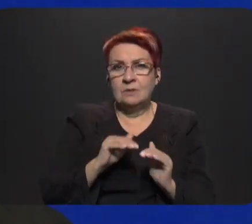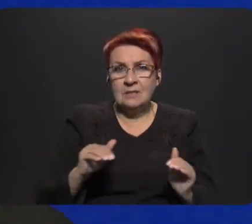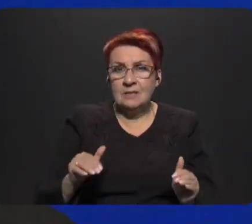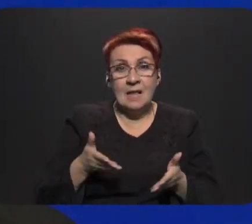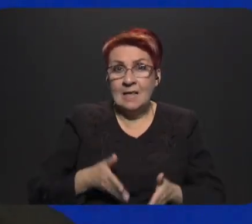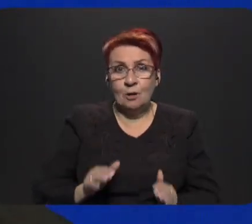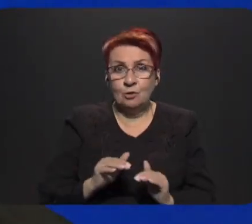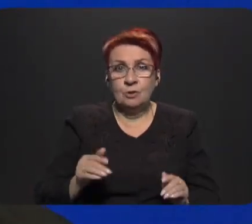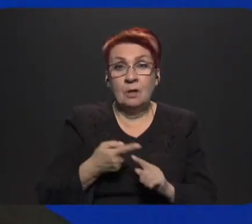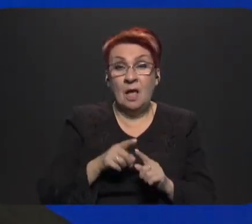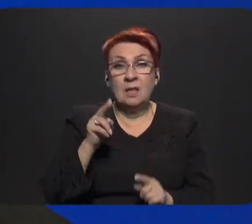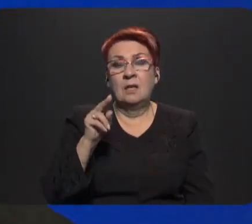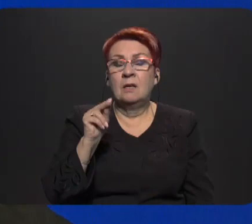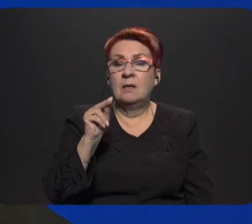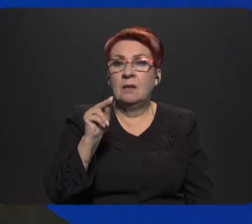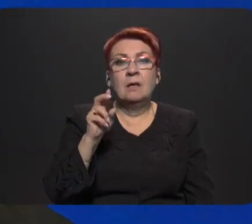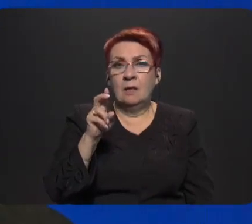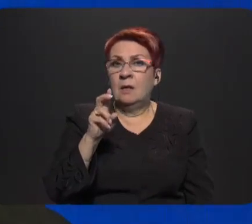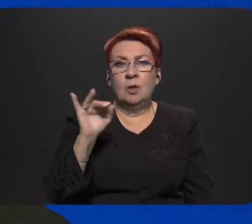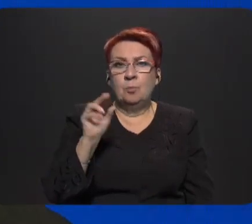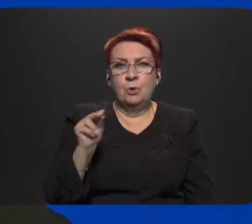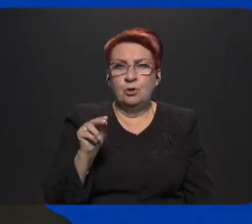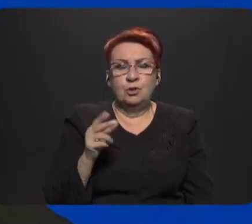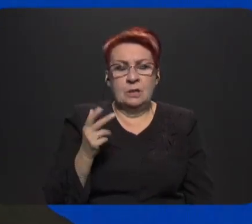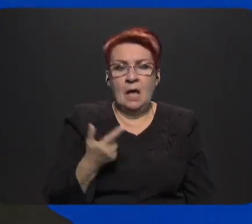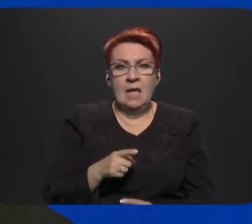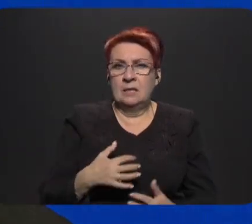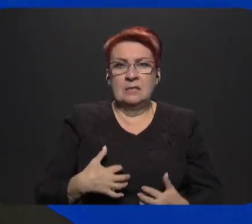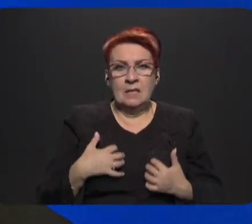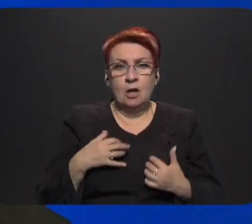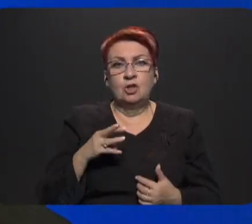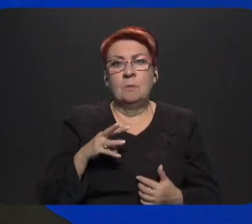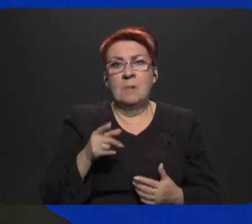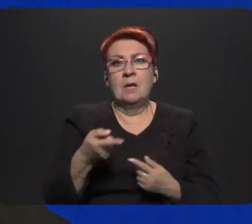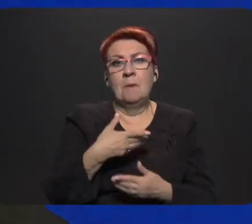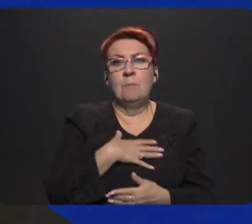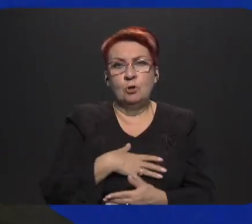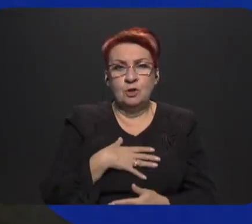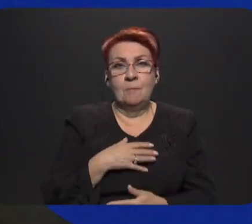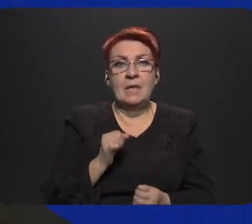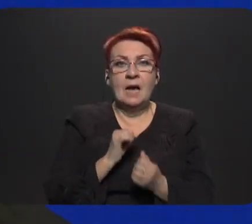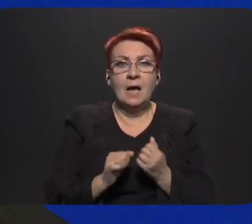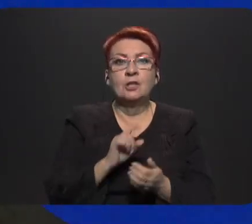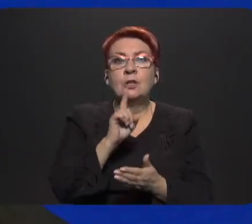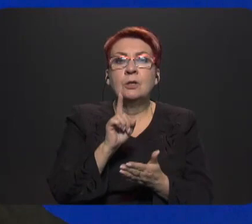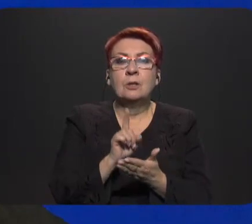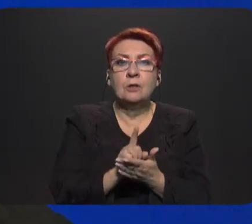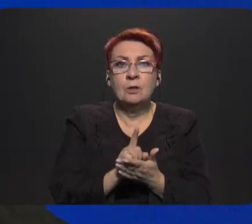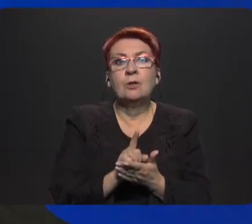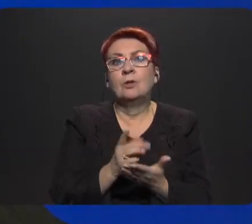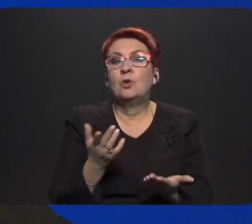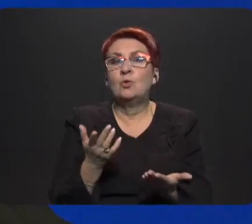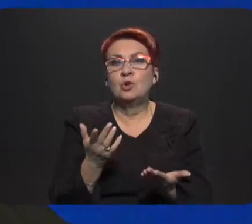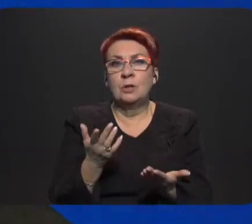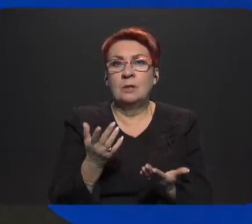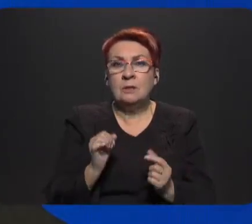Да, это бич нашего общества, это страшно. Мы должны переживать, и каждый из нас должен нести какую-то лепту. Не